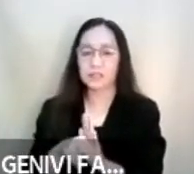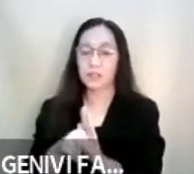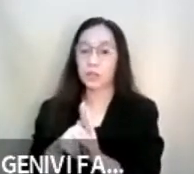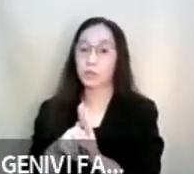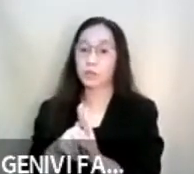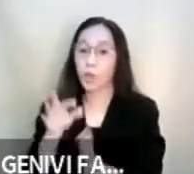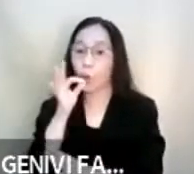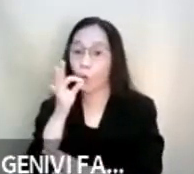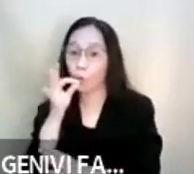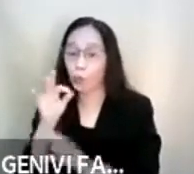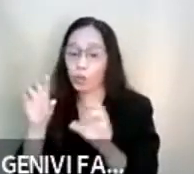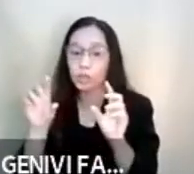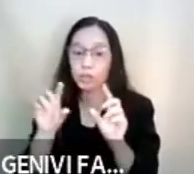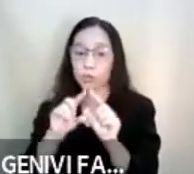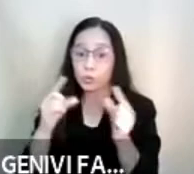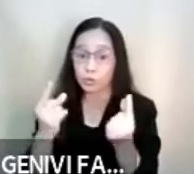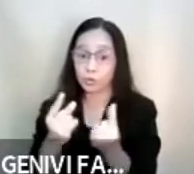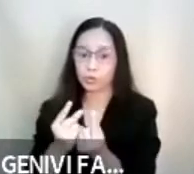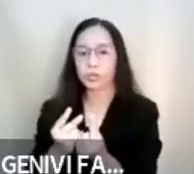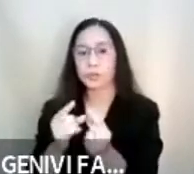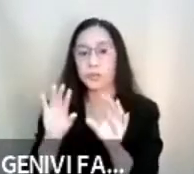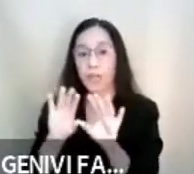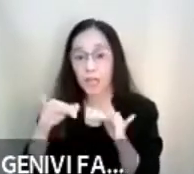Incorporated, located at Makati. Isa siyang